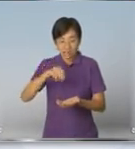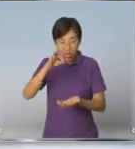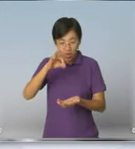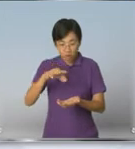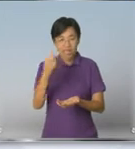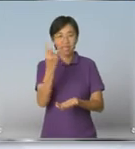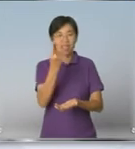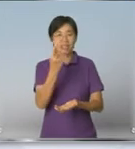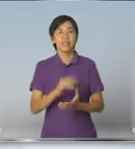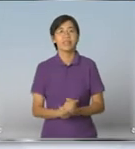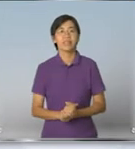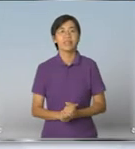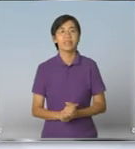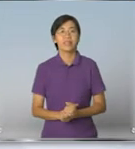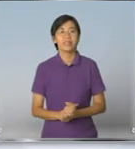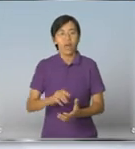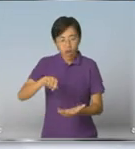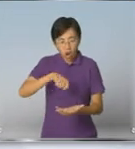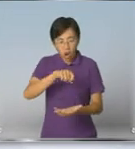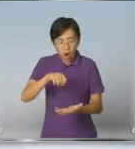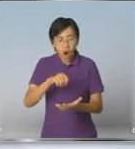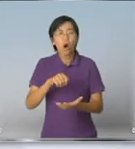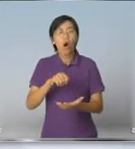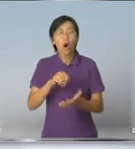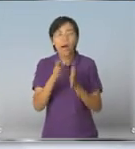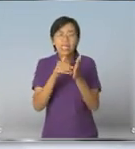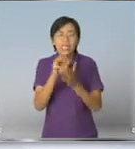มันก็จะออกมาเป็นแบบหมุนม่วงอมชมพูอย่างนี้ไหมฮะ ค่ะ